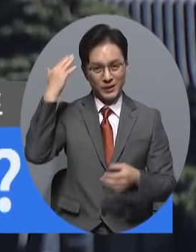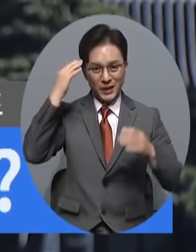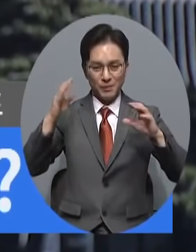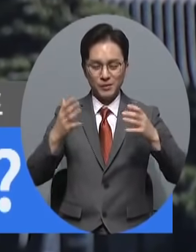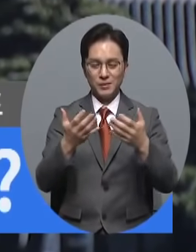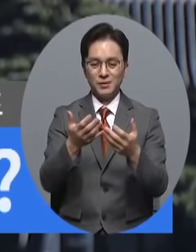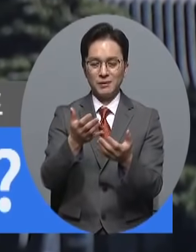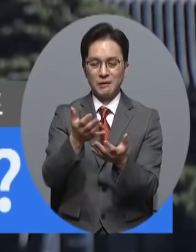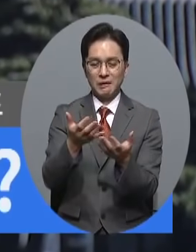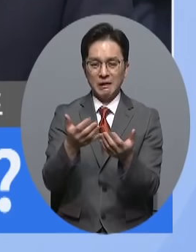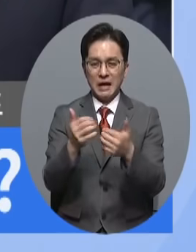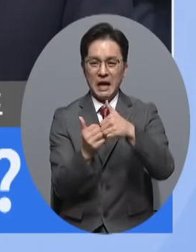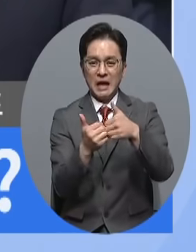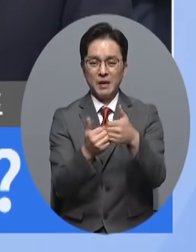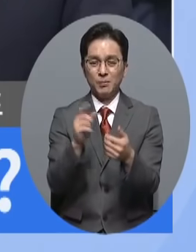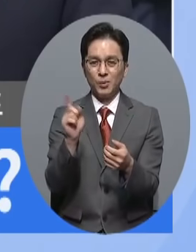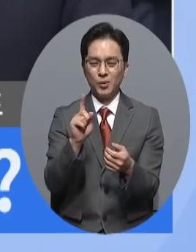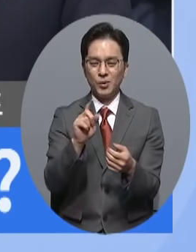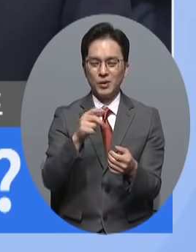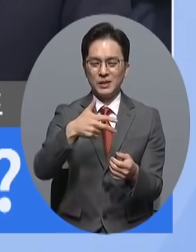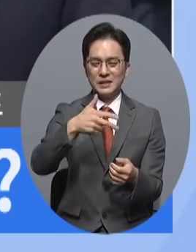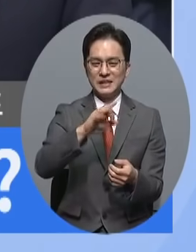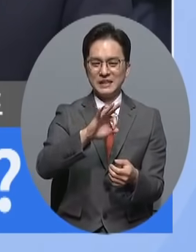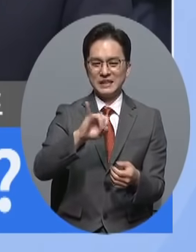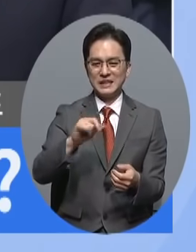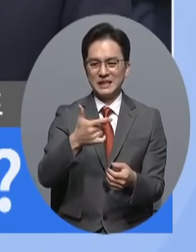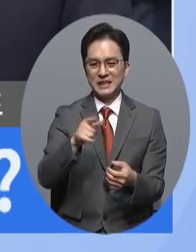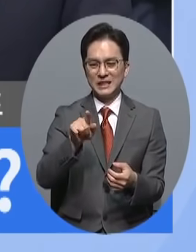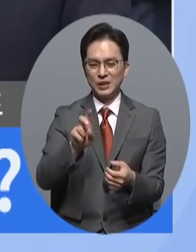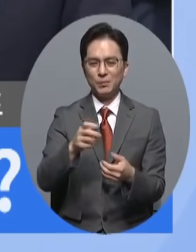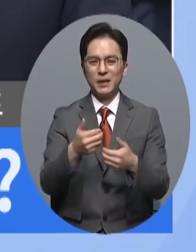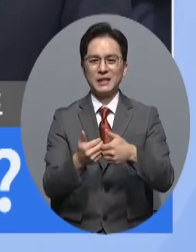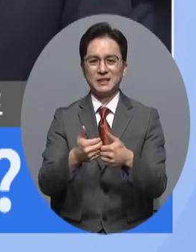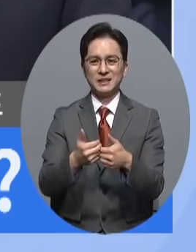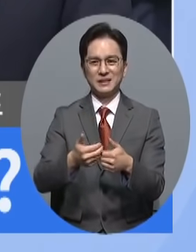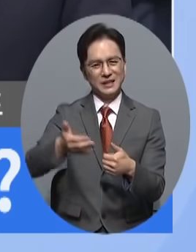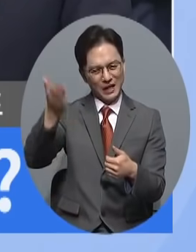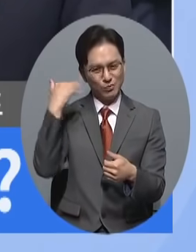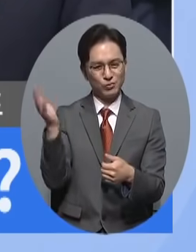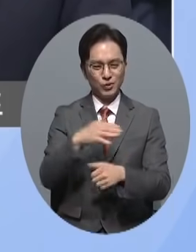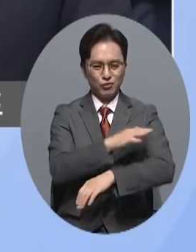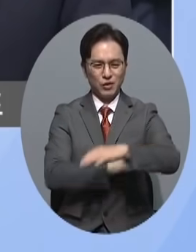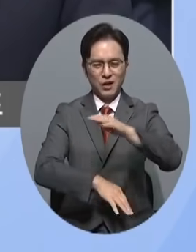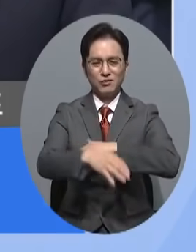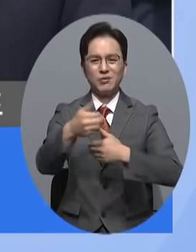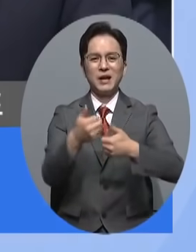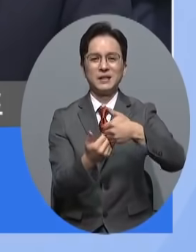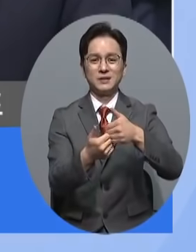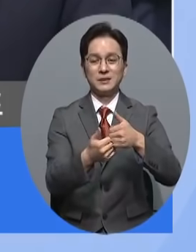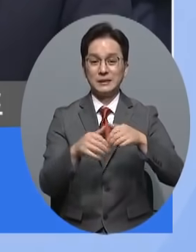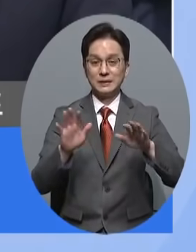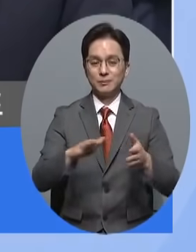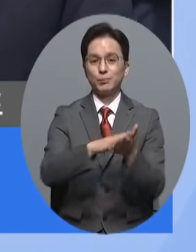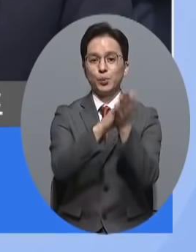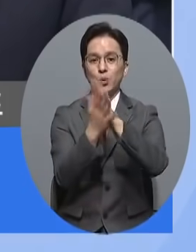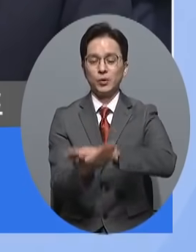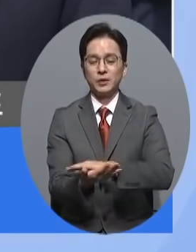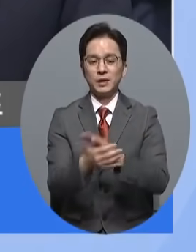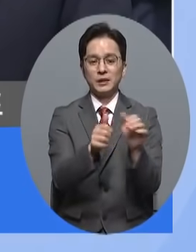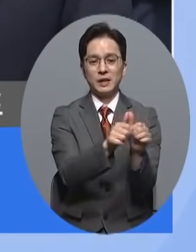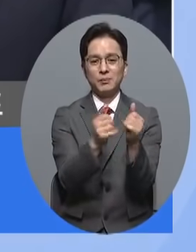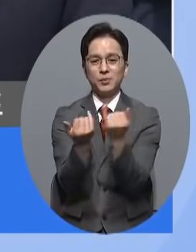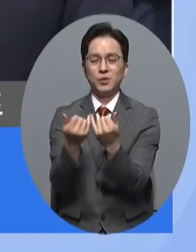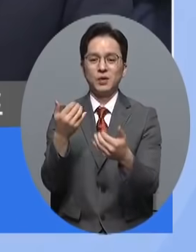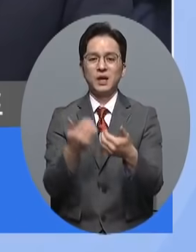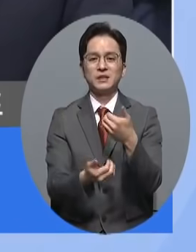입장에서 이제 계급 간의 대결이 있는데 최근에 들어오면서 젠더 이슈, 그러니까 남녀 문제가 심각합니다, 집중적으로 사실은. 이제 거론되고 부각되고 있는데요.